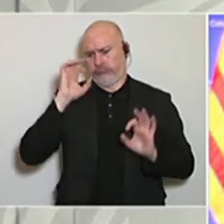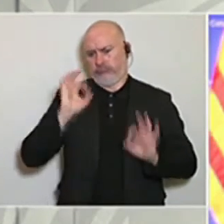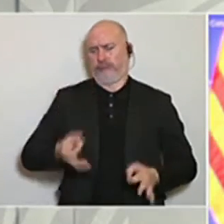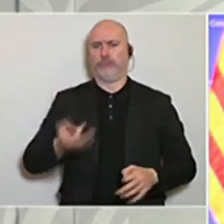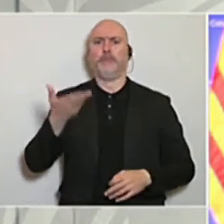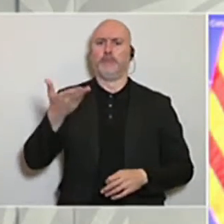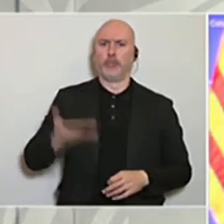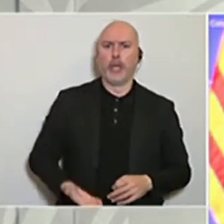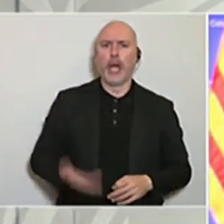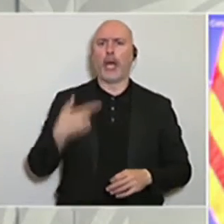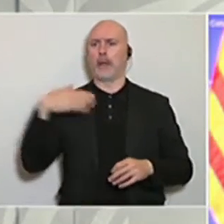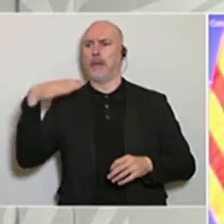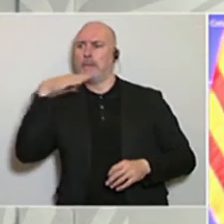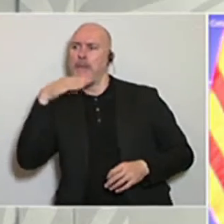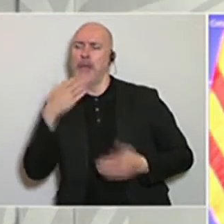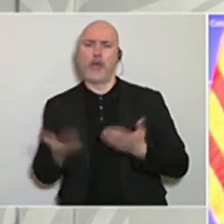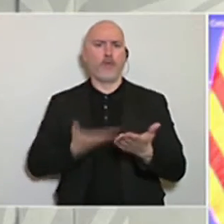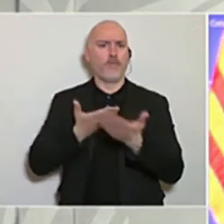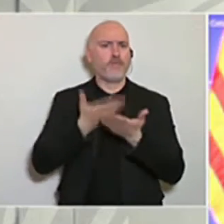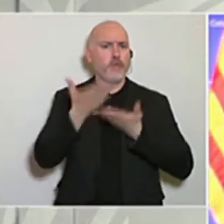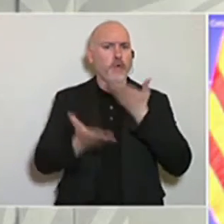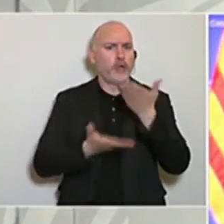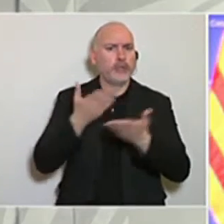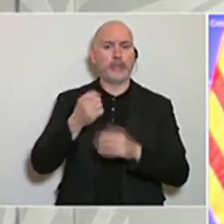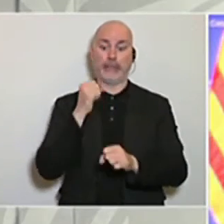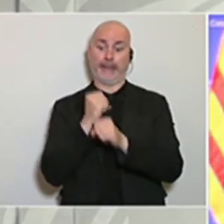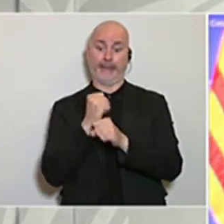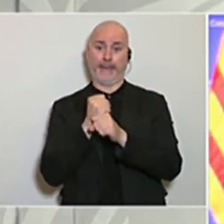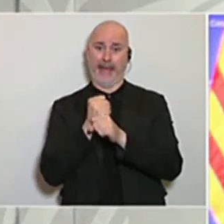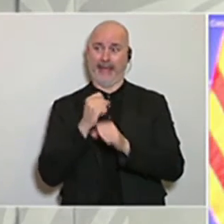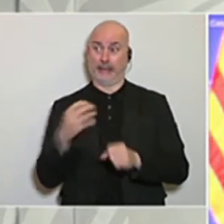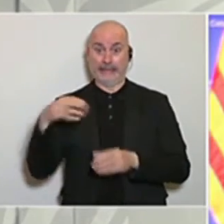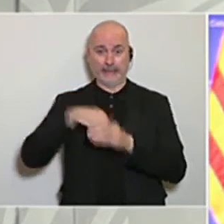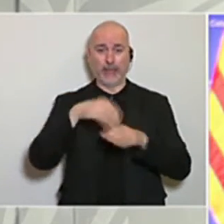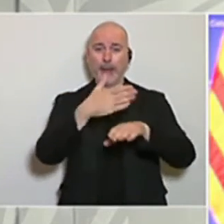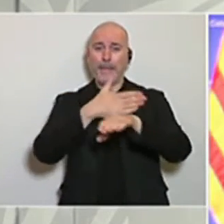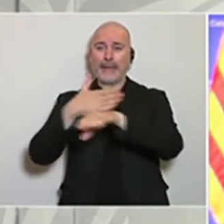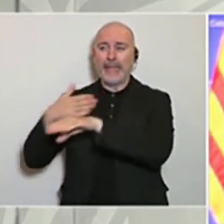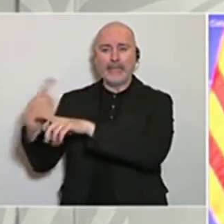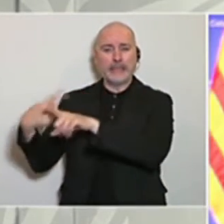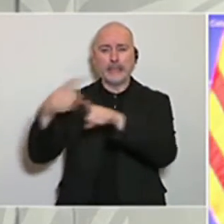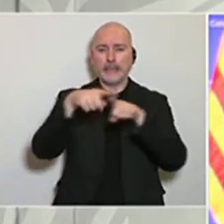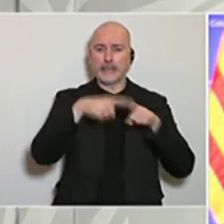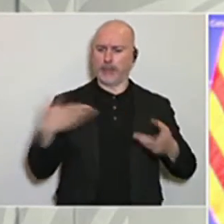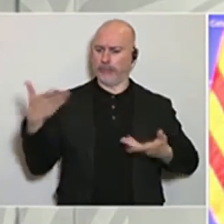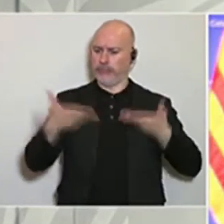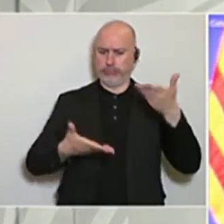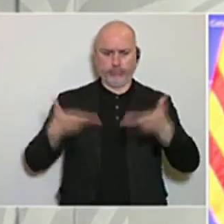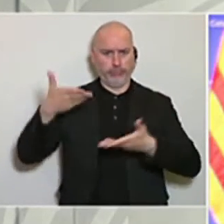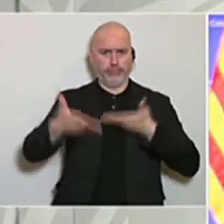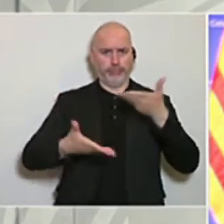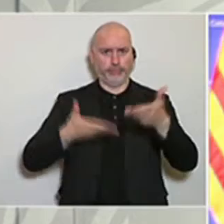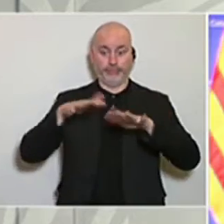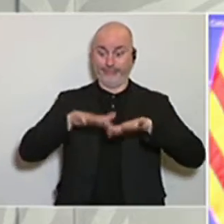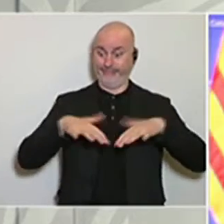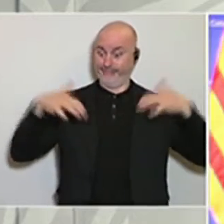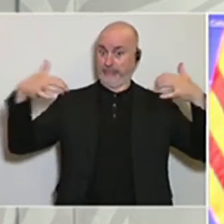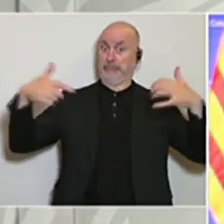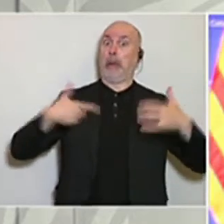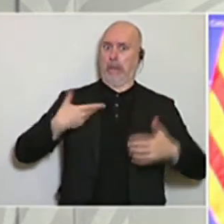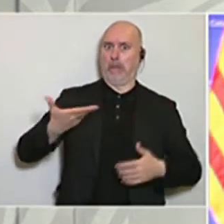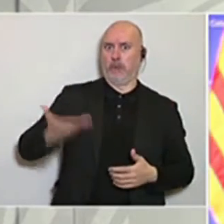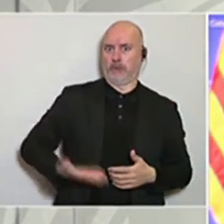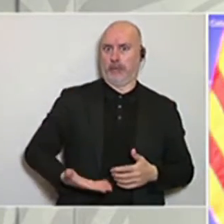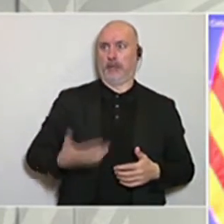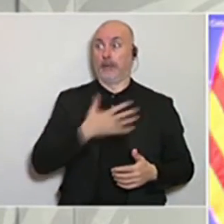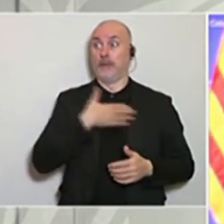el paper, les propostes i el treball que es pugui dur a terme des de les diferents formacions polítiques que estan presents en l'arc parlamentari. No? I, per tant, en